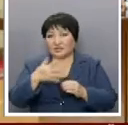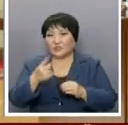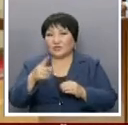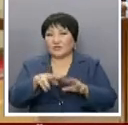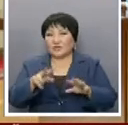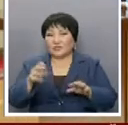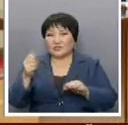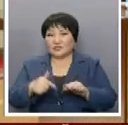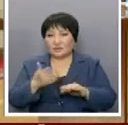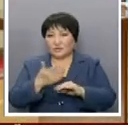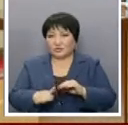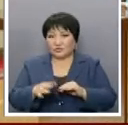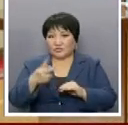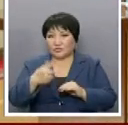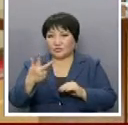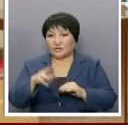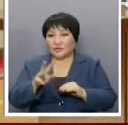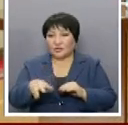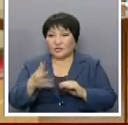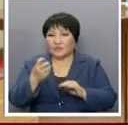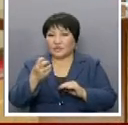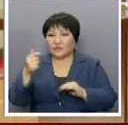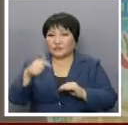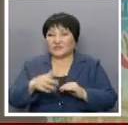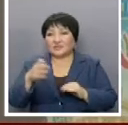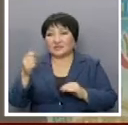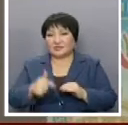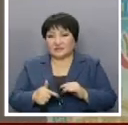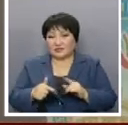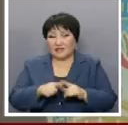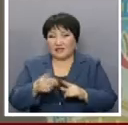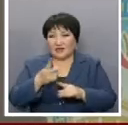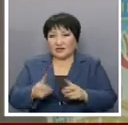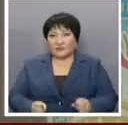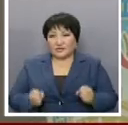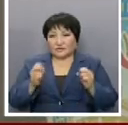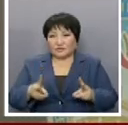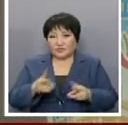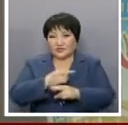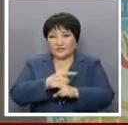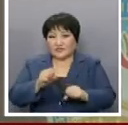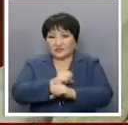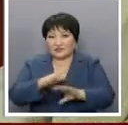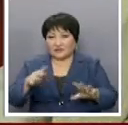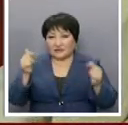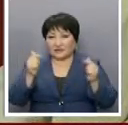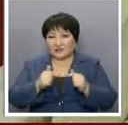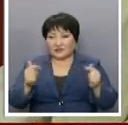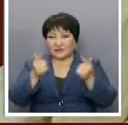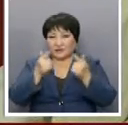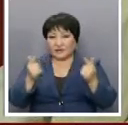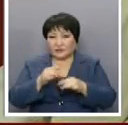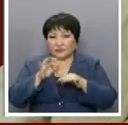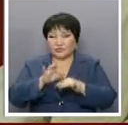бөлінген, соның 23 миллион 500 мың теңгесі экстремизм мен терроризмге қарсы жұмыс жасауға, сондай-ақ ақпаратты жүргізуге